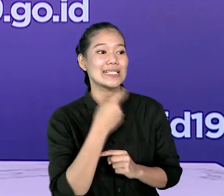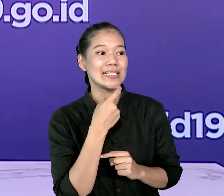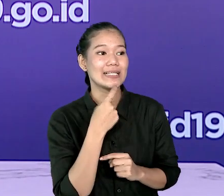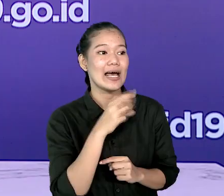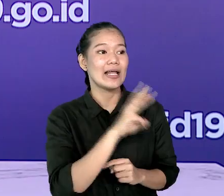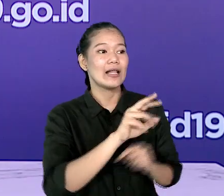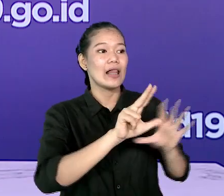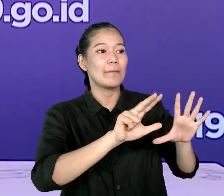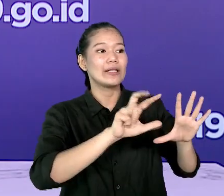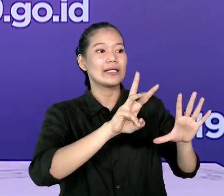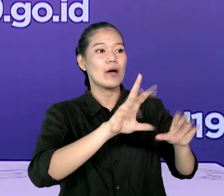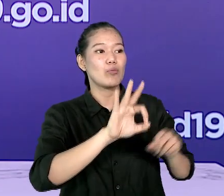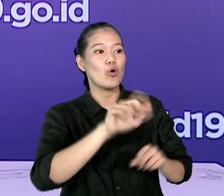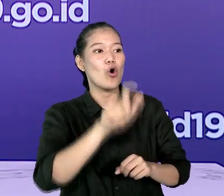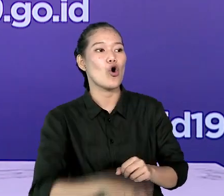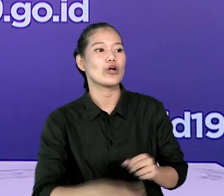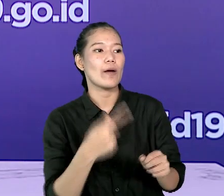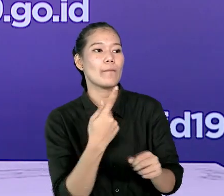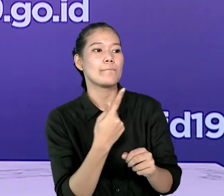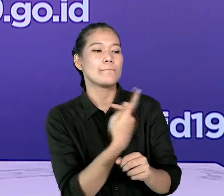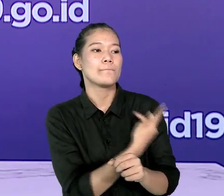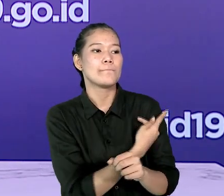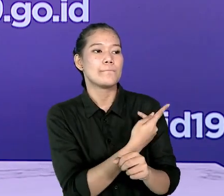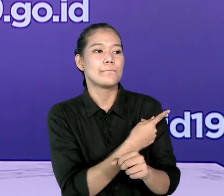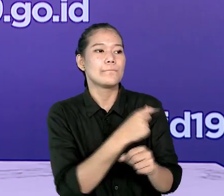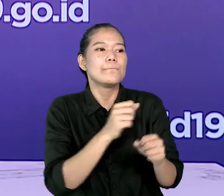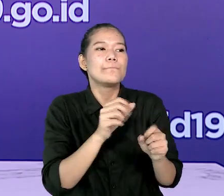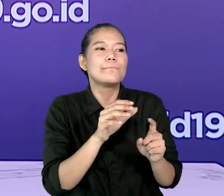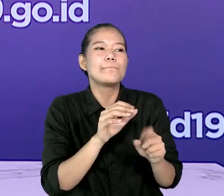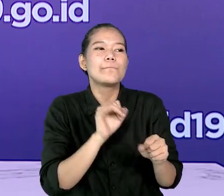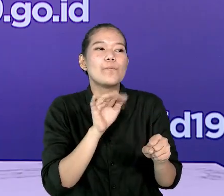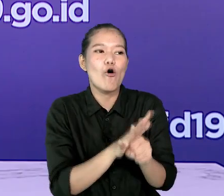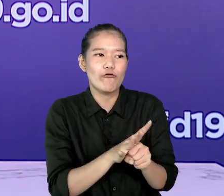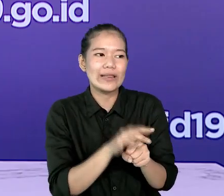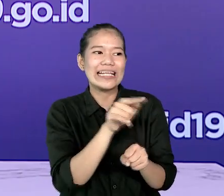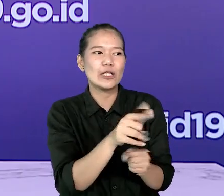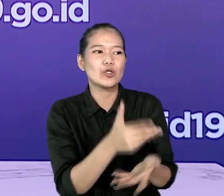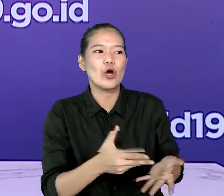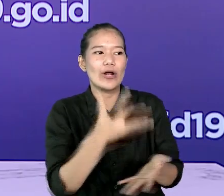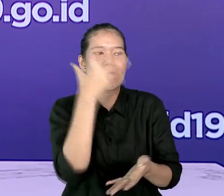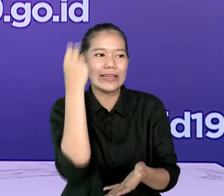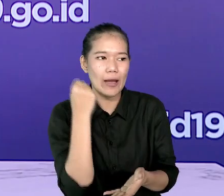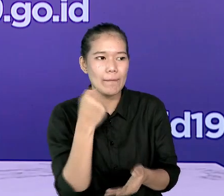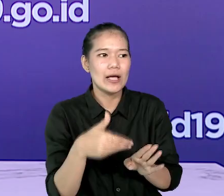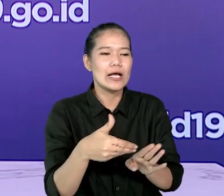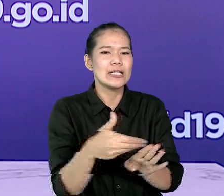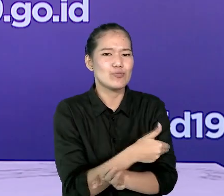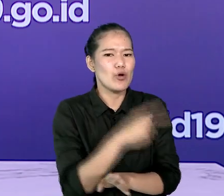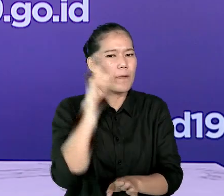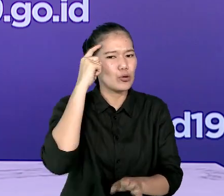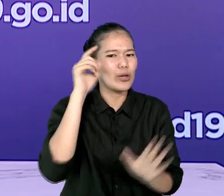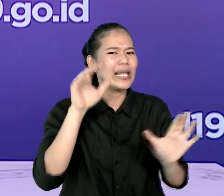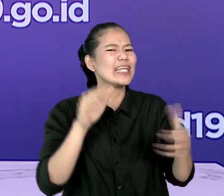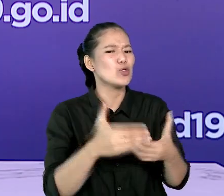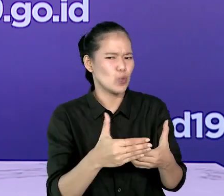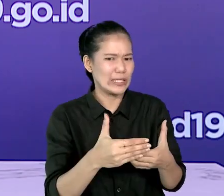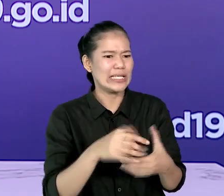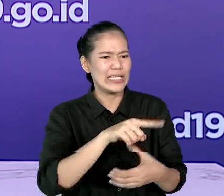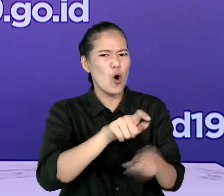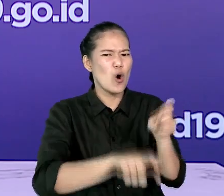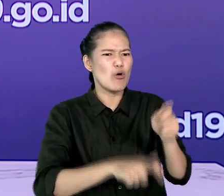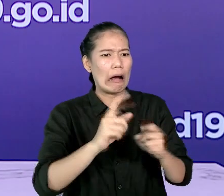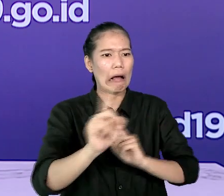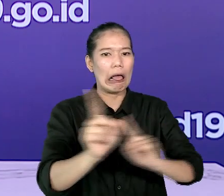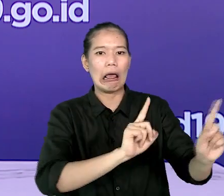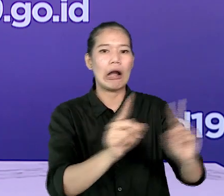mengenai 3.830 orang positif COVID-19 yang masuk kategori hitam dari hasil scanning Peduli Lindungi yang mana mereka masih